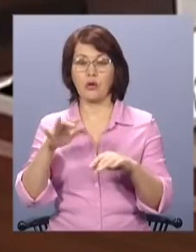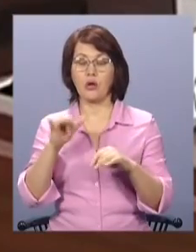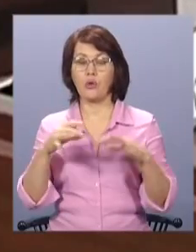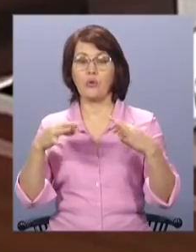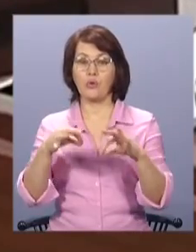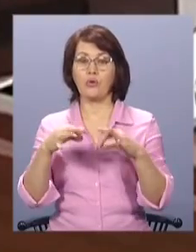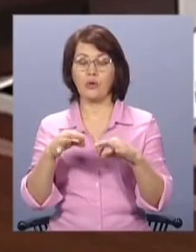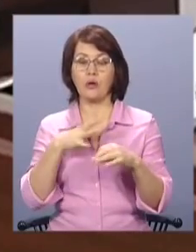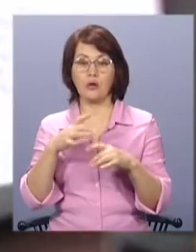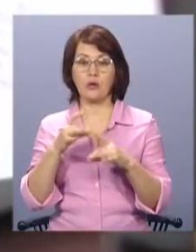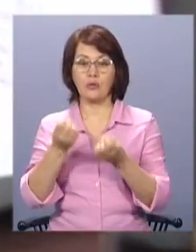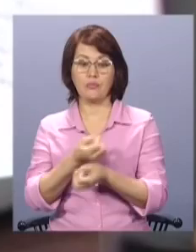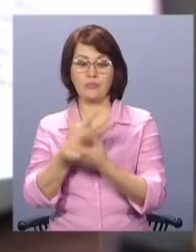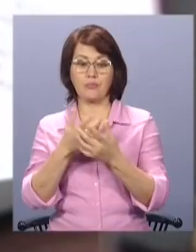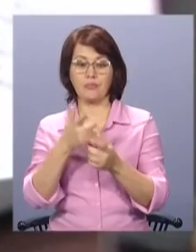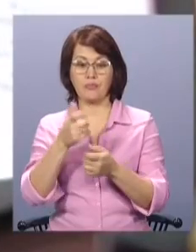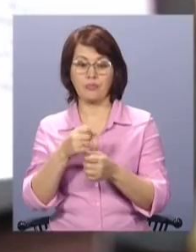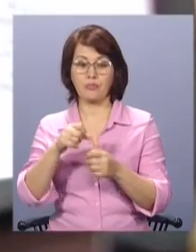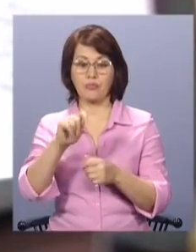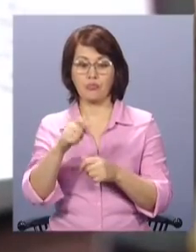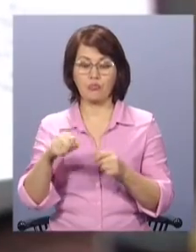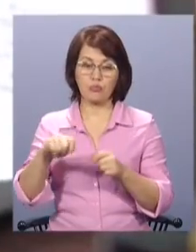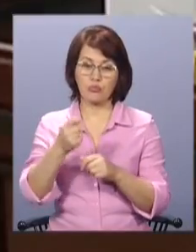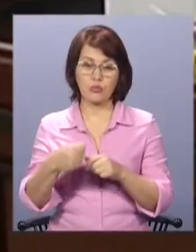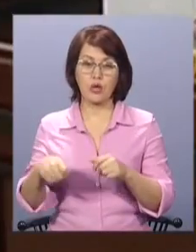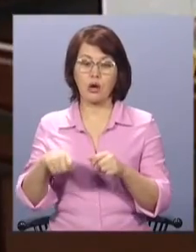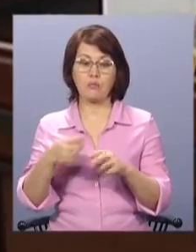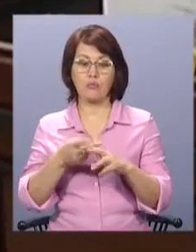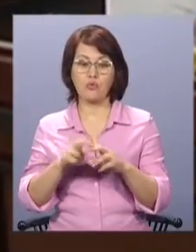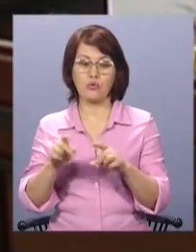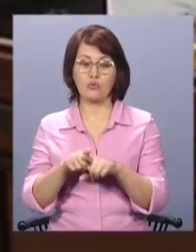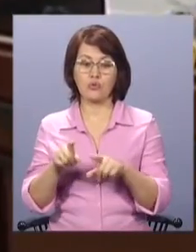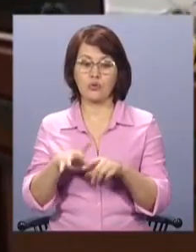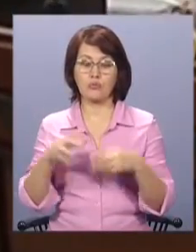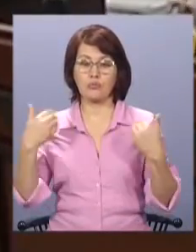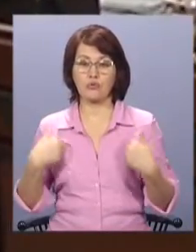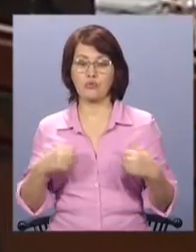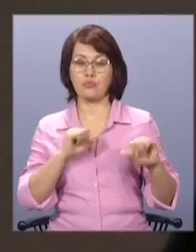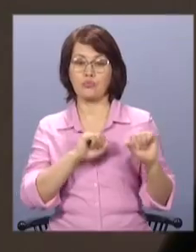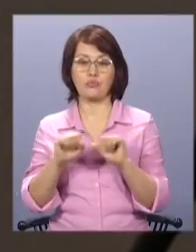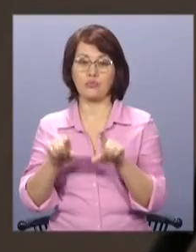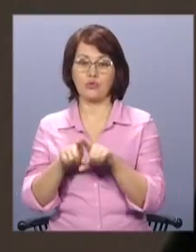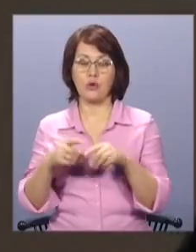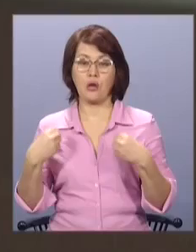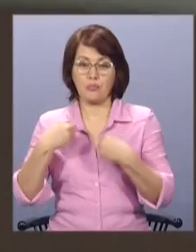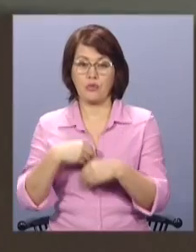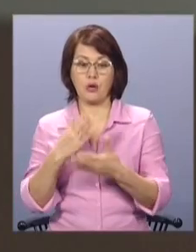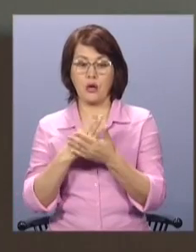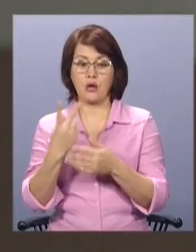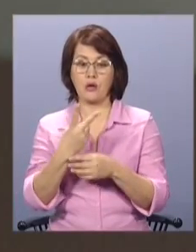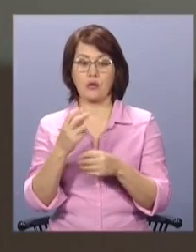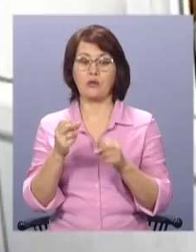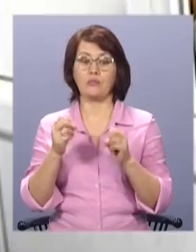көліктен жарық дыбыстық автомат, пышақ, сондай-ақ бронды кеудеше тәркіленді. Қала ішінде атыс қаруын алып жүрген екеуге